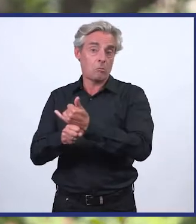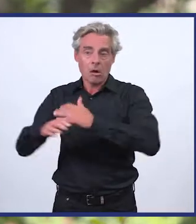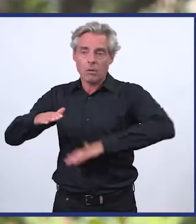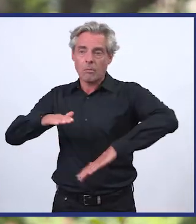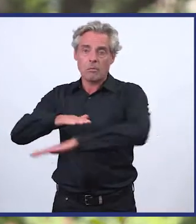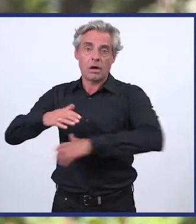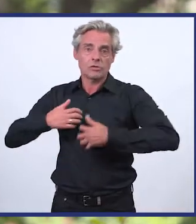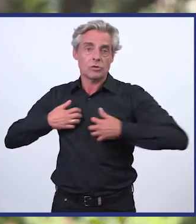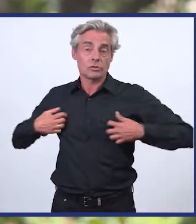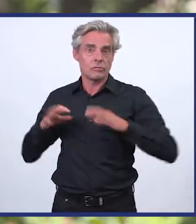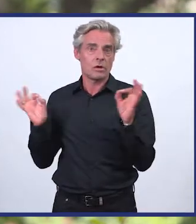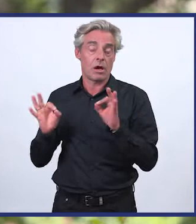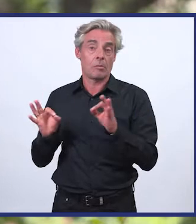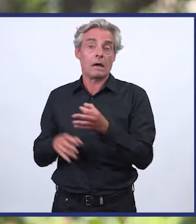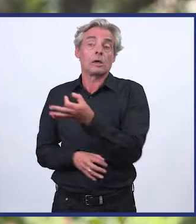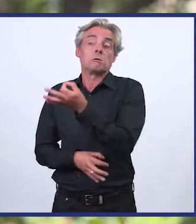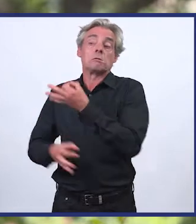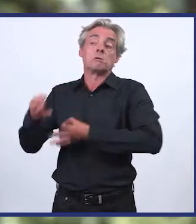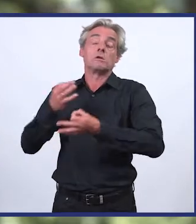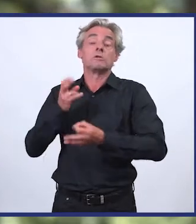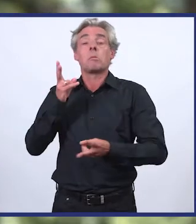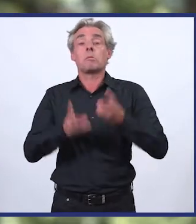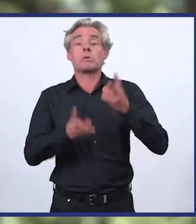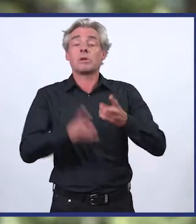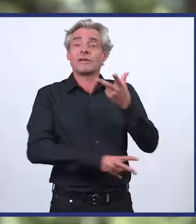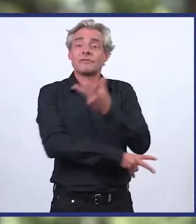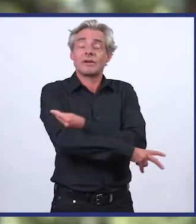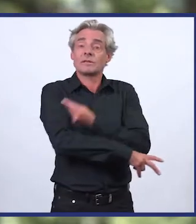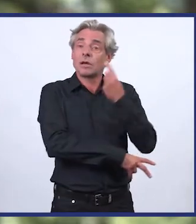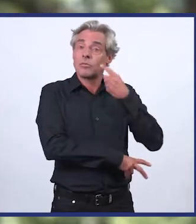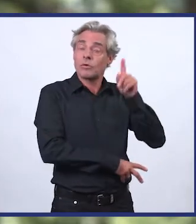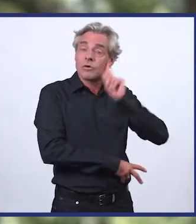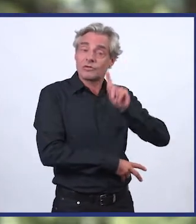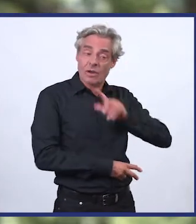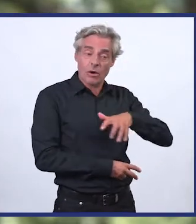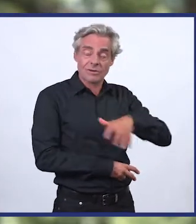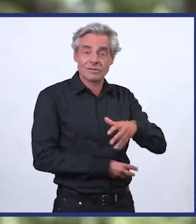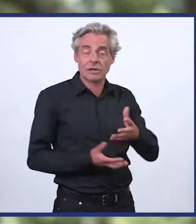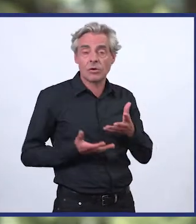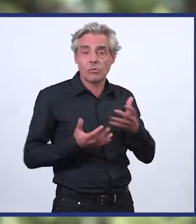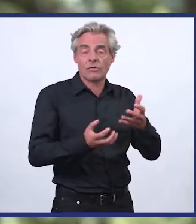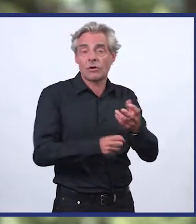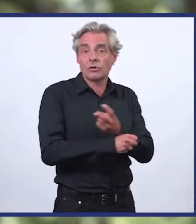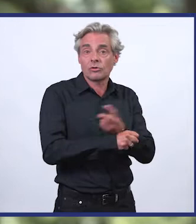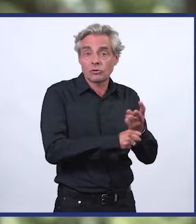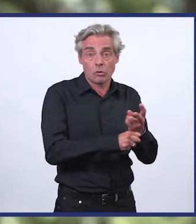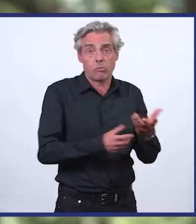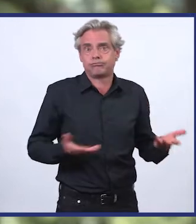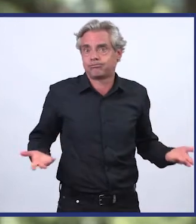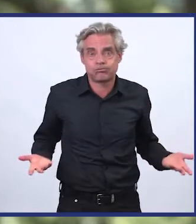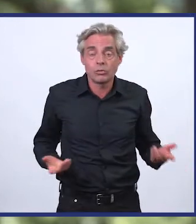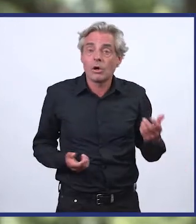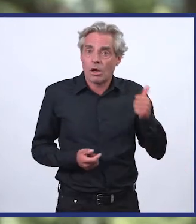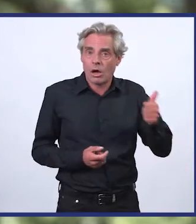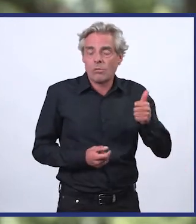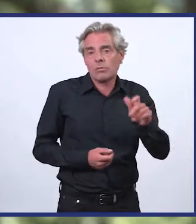inexactes, absolument fondées sur aucune publication scientifique, qui laisseraient penser que se vacciner pour une femme enceinte en particulier, pourrait